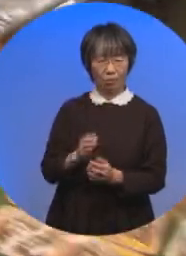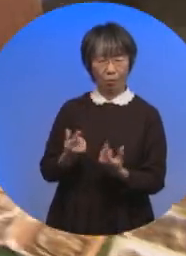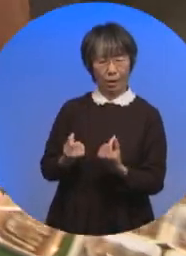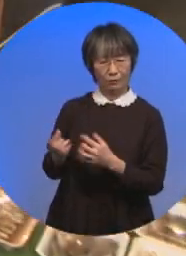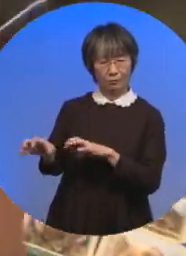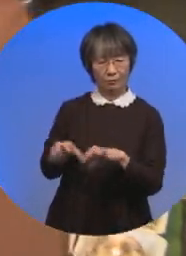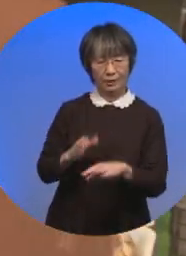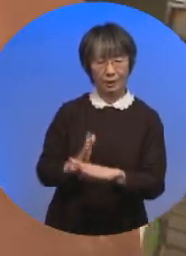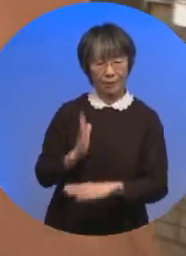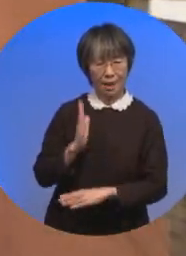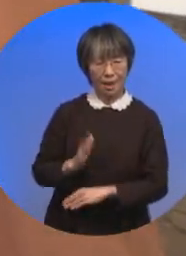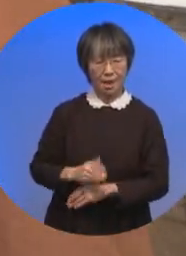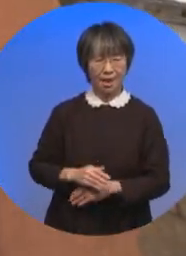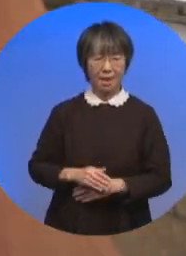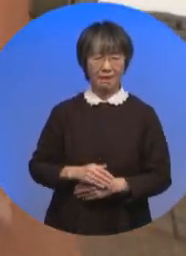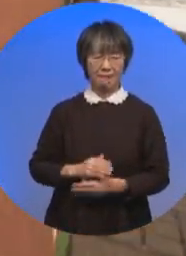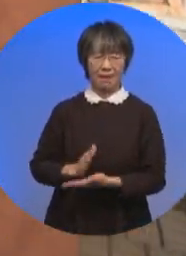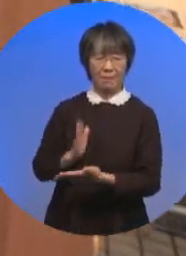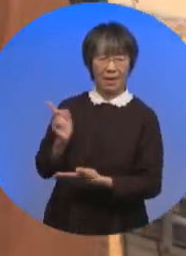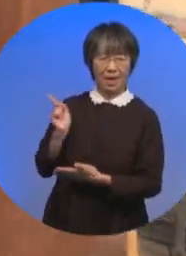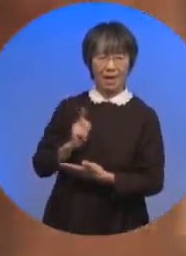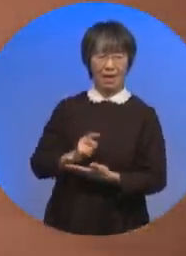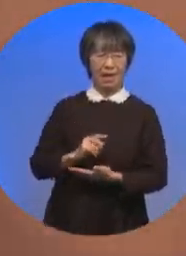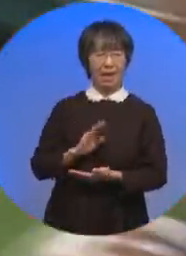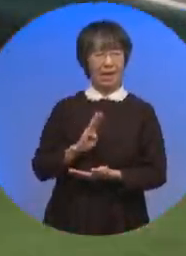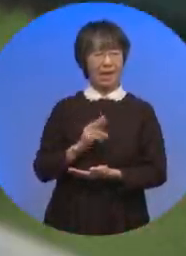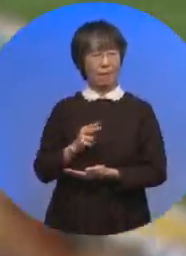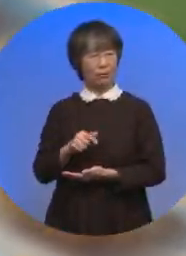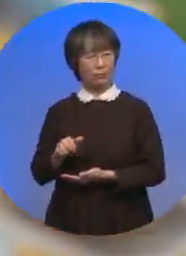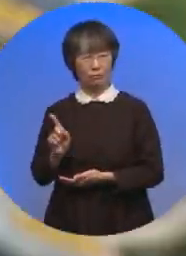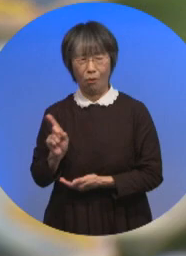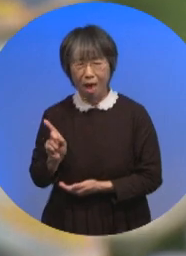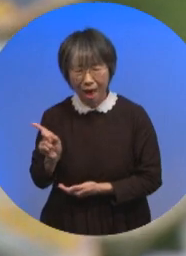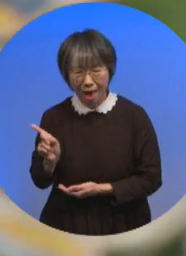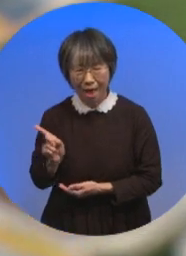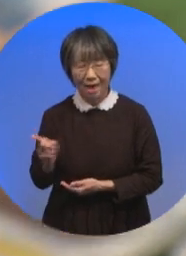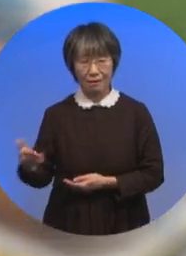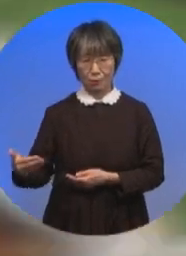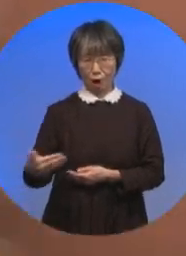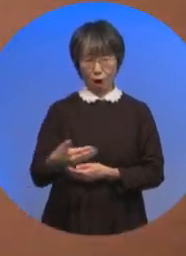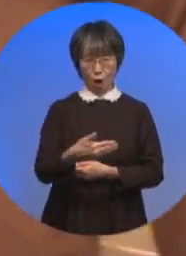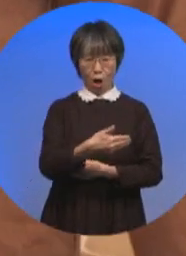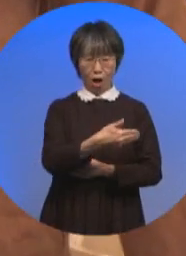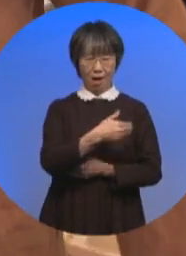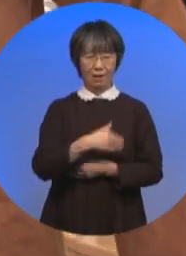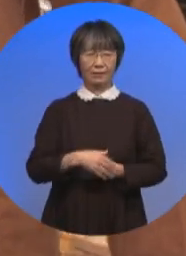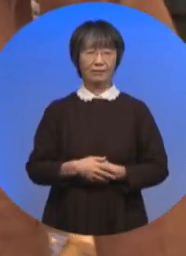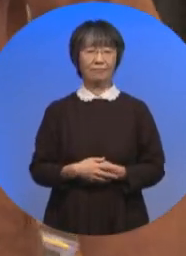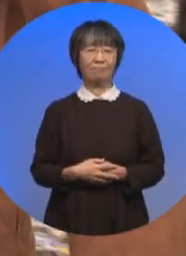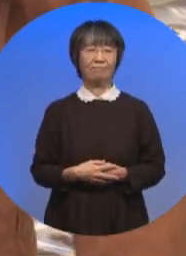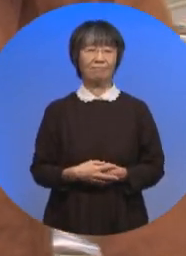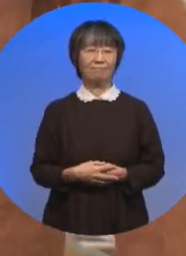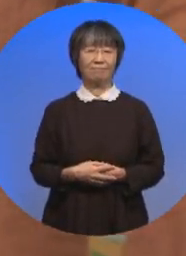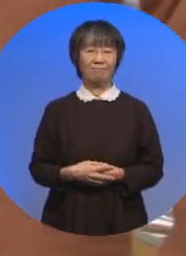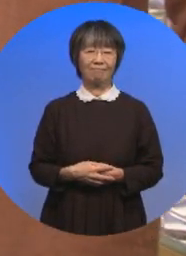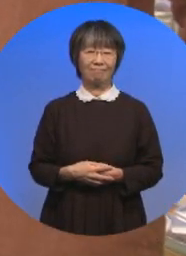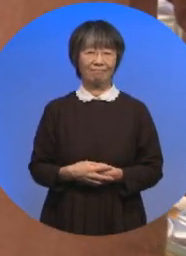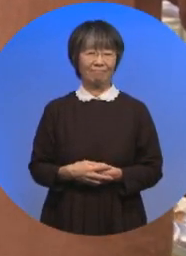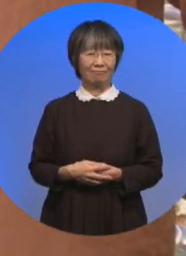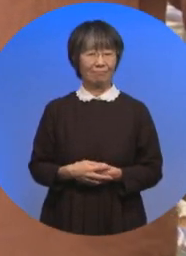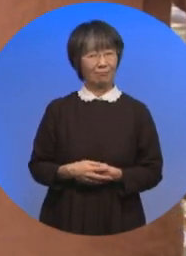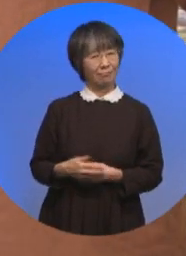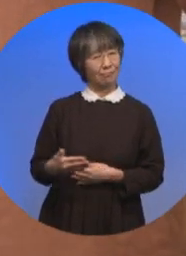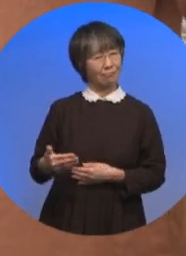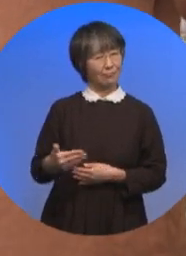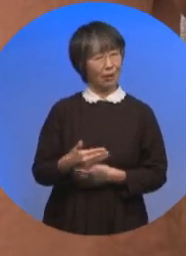ブじゃないよ。 あ、 でケバブあんの。 あ、こケバブ どこがやねん。 いや、お魚。 どこがや。おいしそうな。 ケバブ。 違う違う、